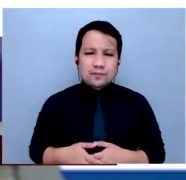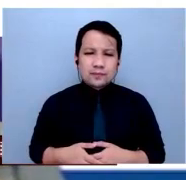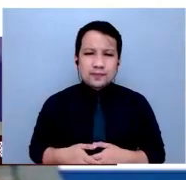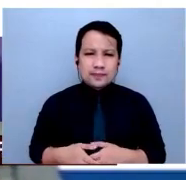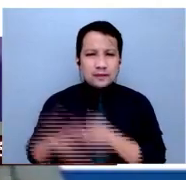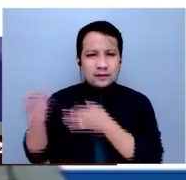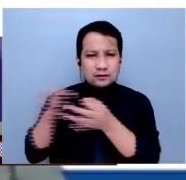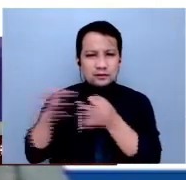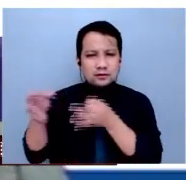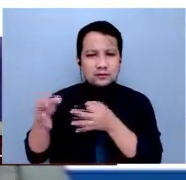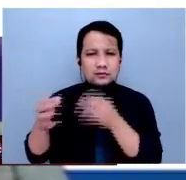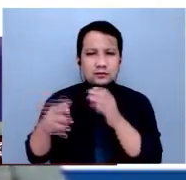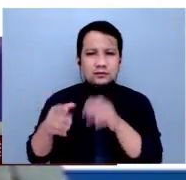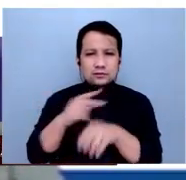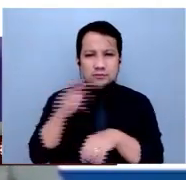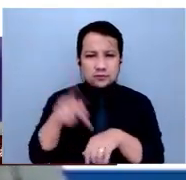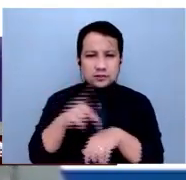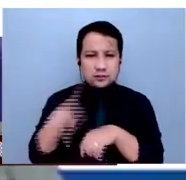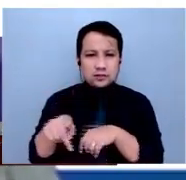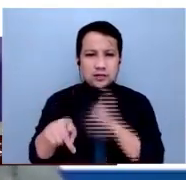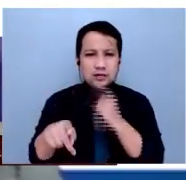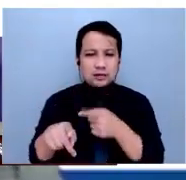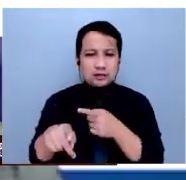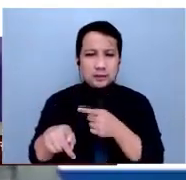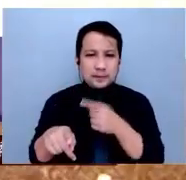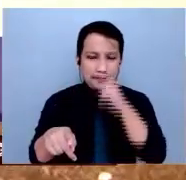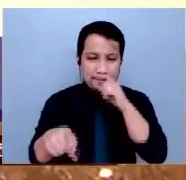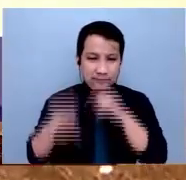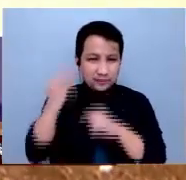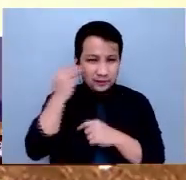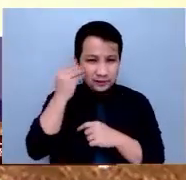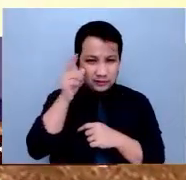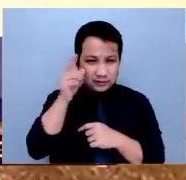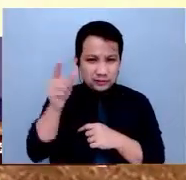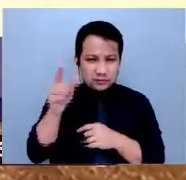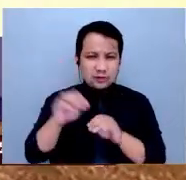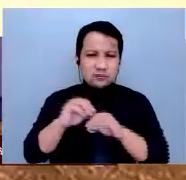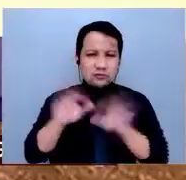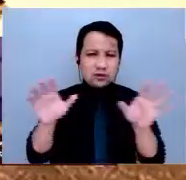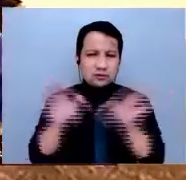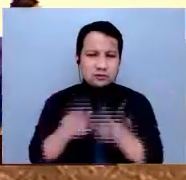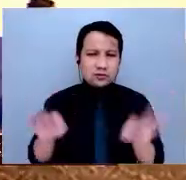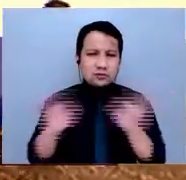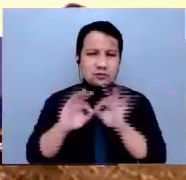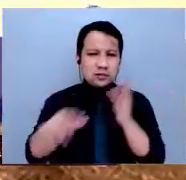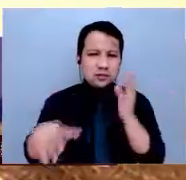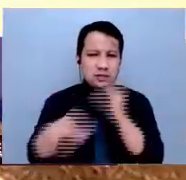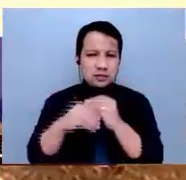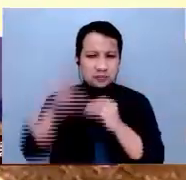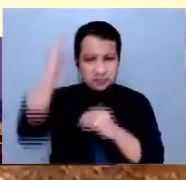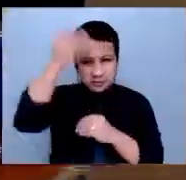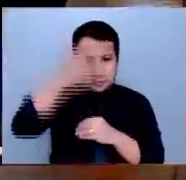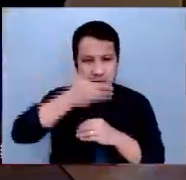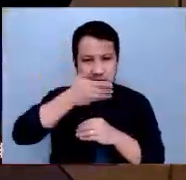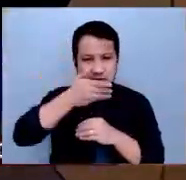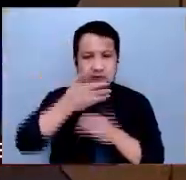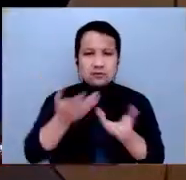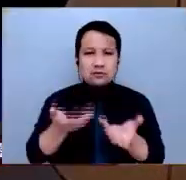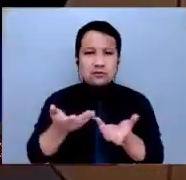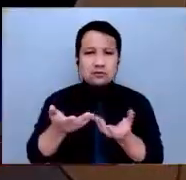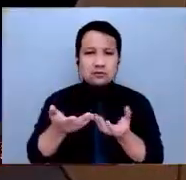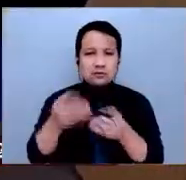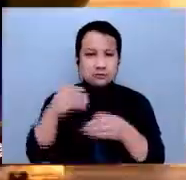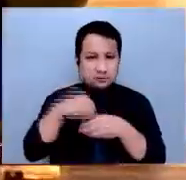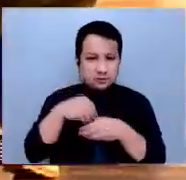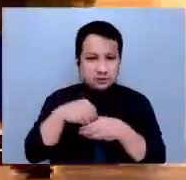ni Philippine College of Physicians President Maricar Limpin, mainam pa rin additional protection ang face shield pag nasa indoors